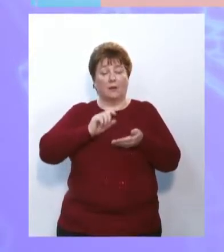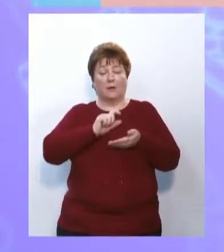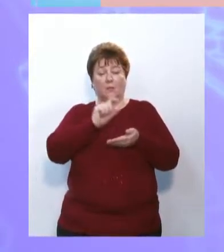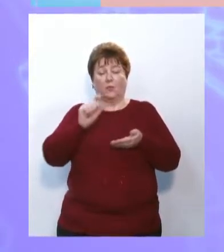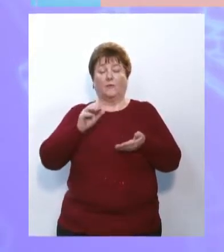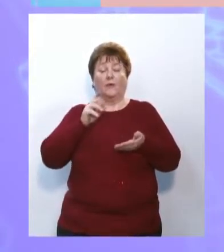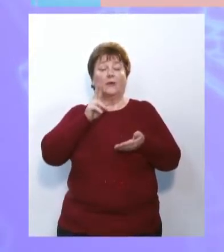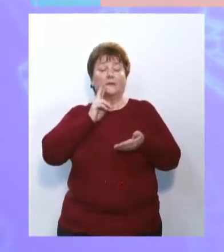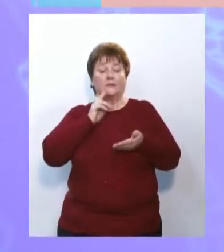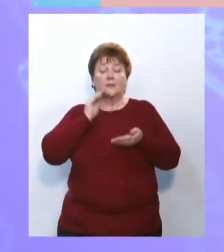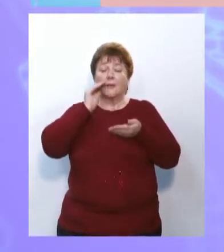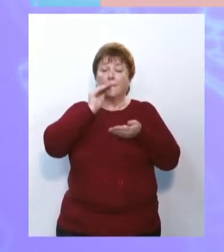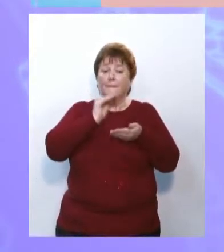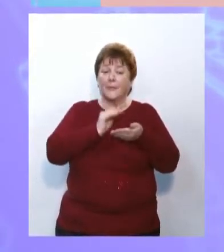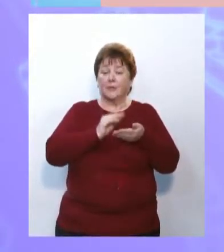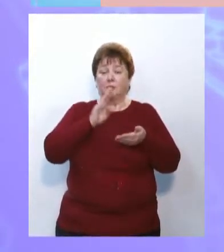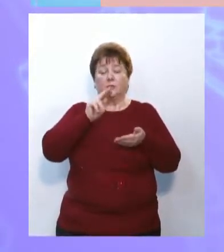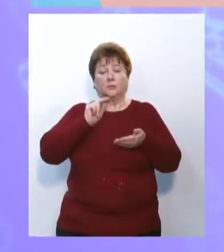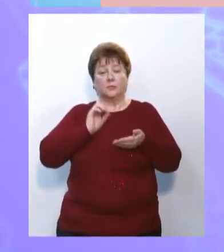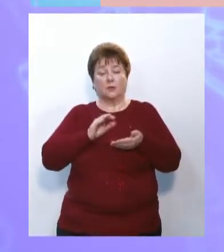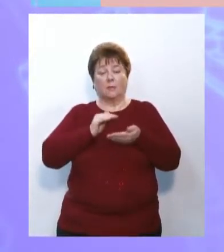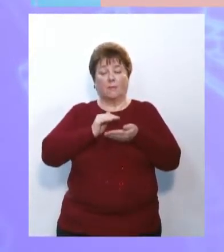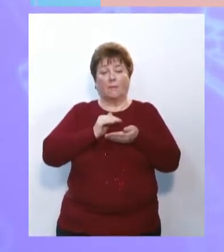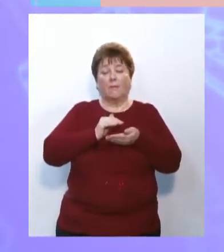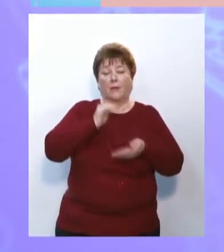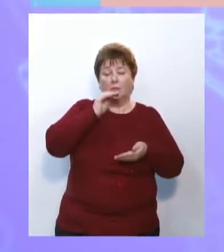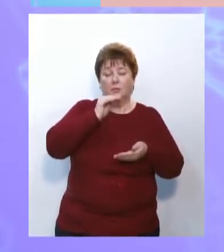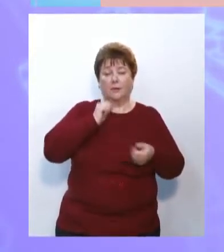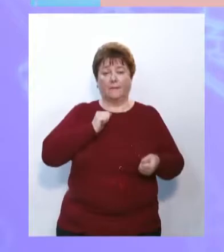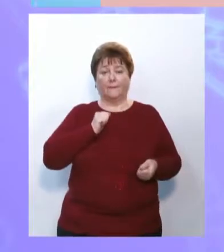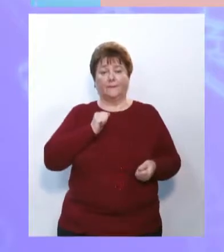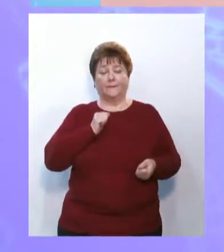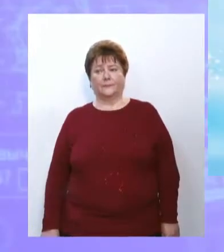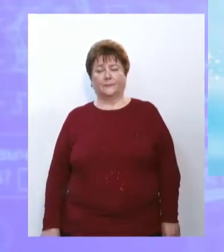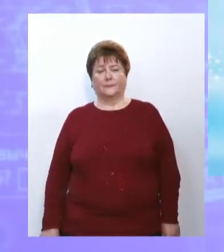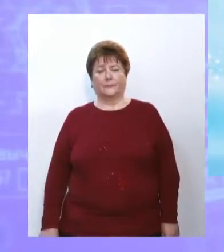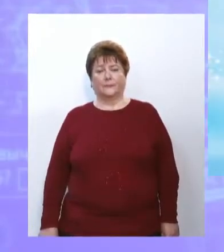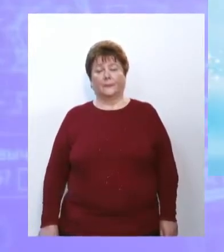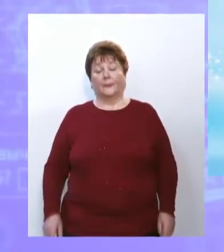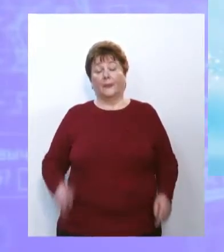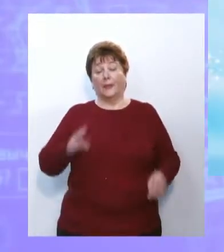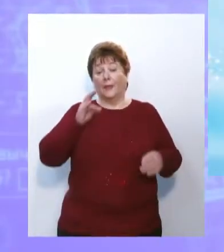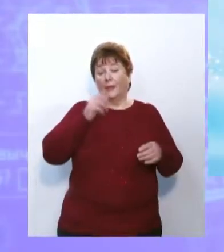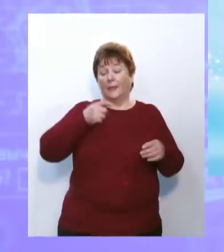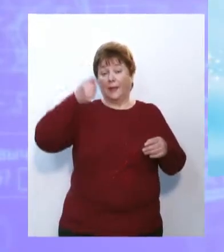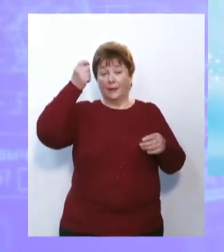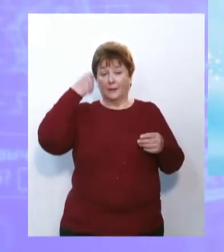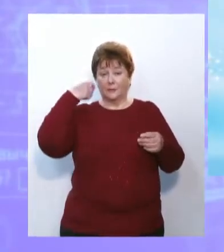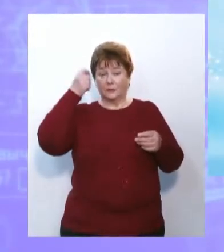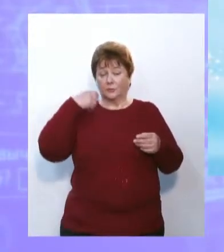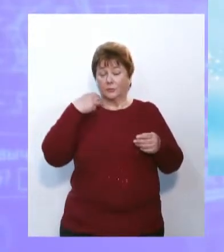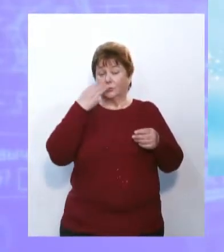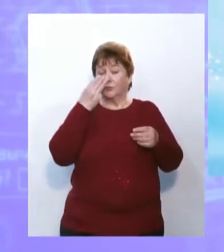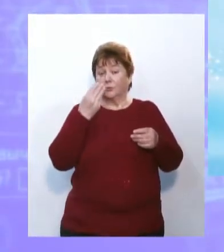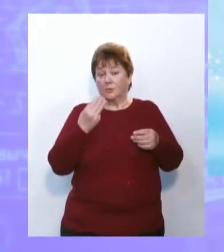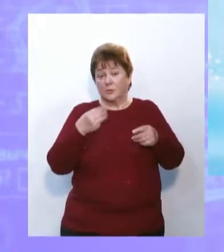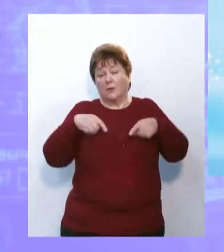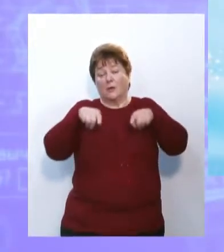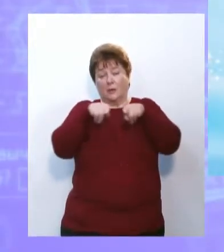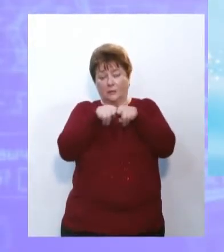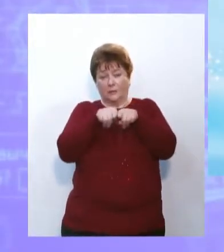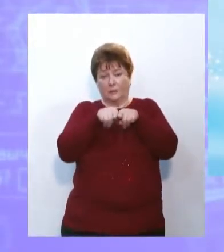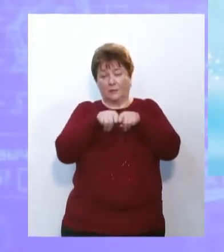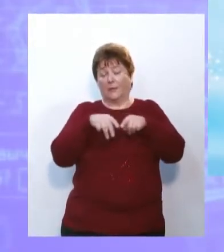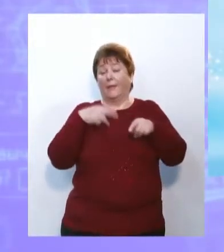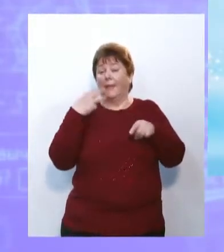всегда меньше, чем большая. На расческу Щ похоже.